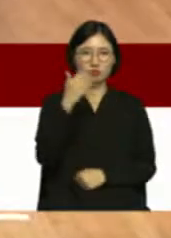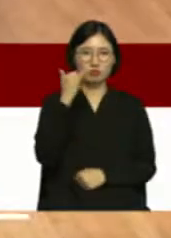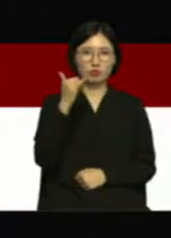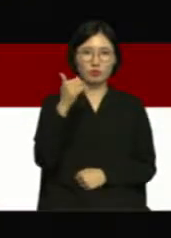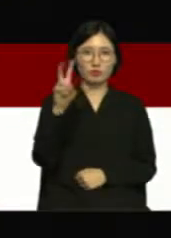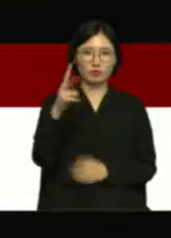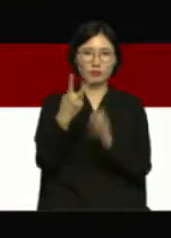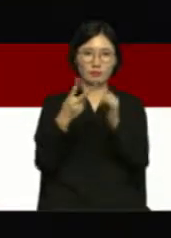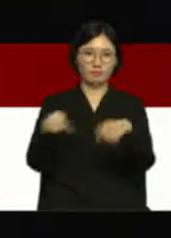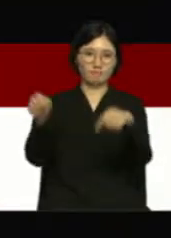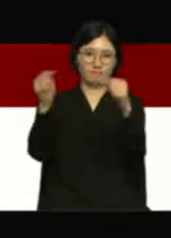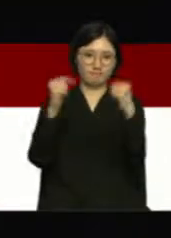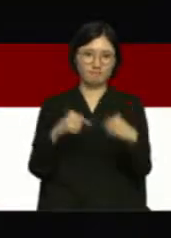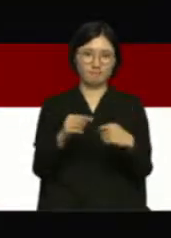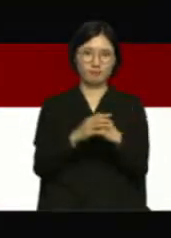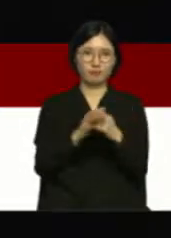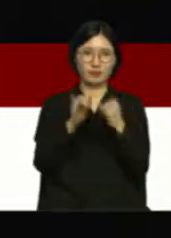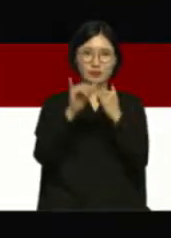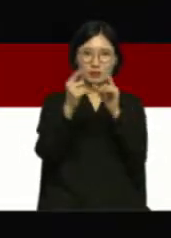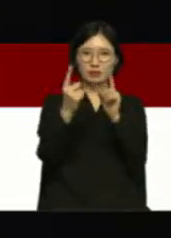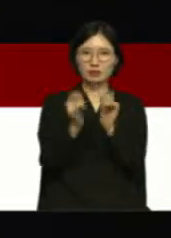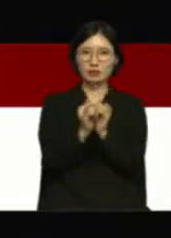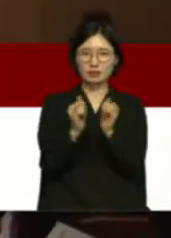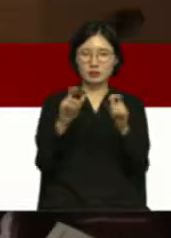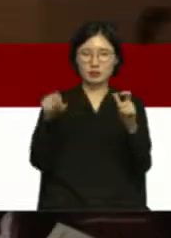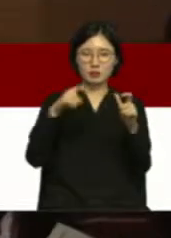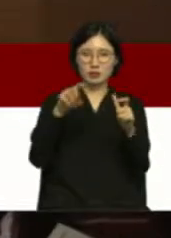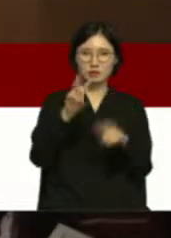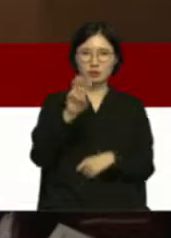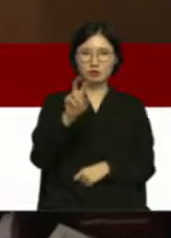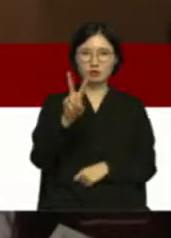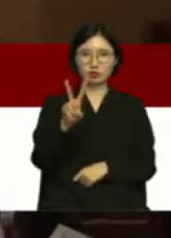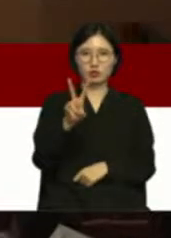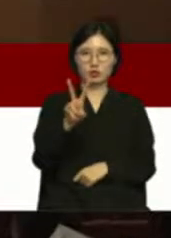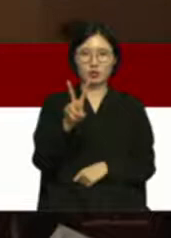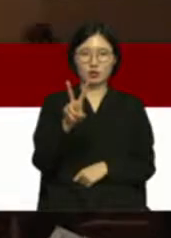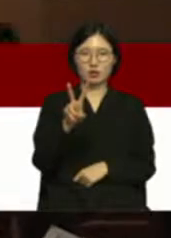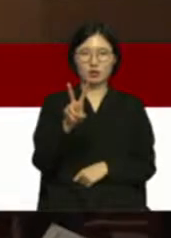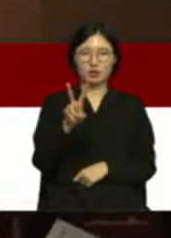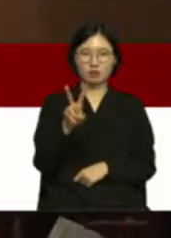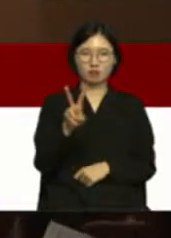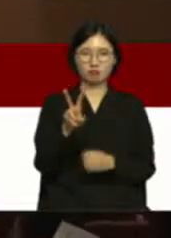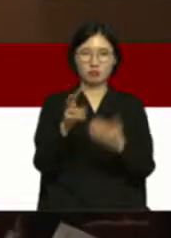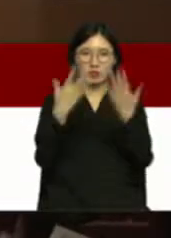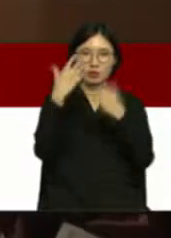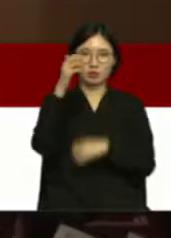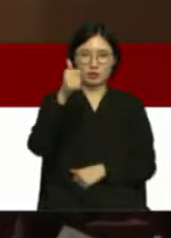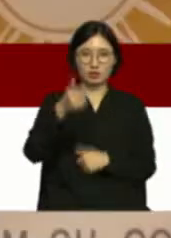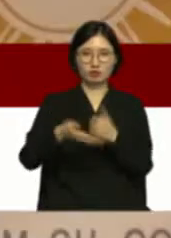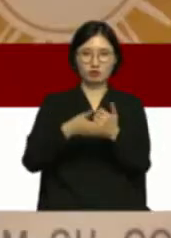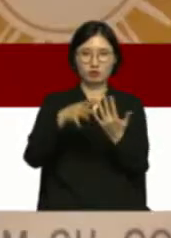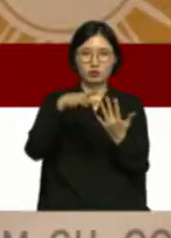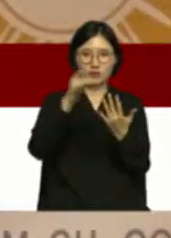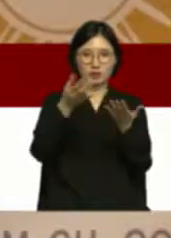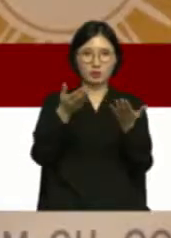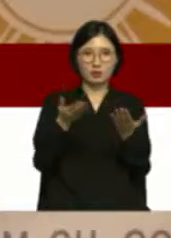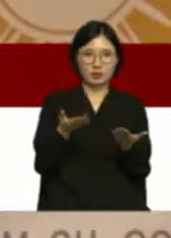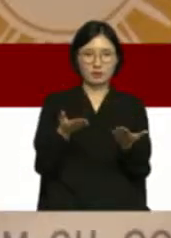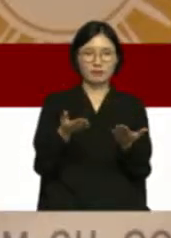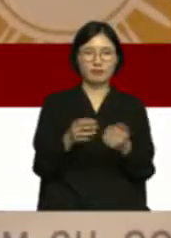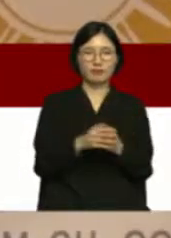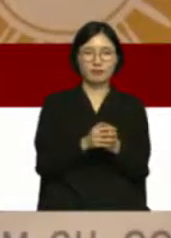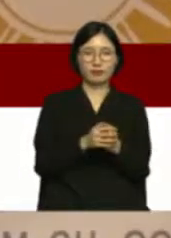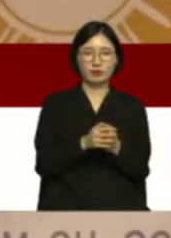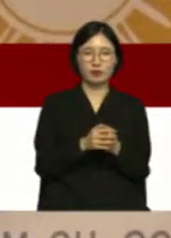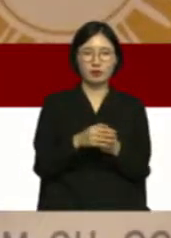명이 참석했습니다. 표창 대상자는 지역 내 32개 초등학교장의 추천을 받아 선정했습니다. 강남구의회에서